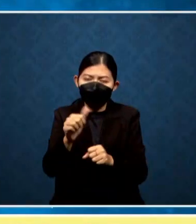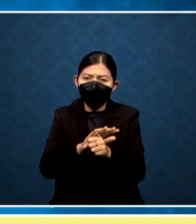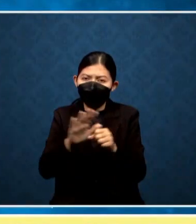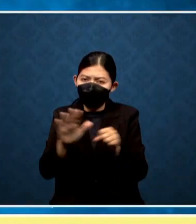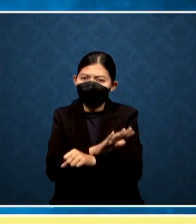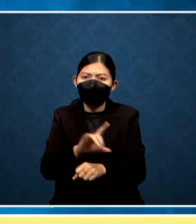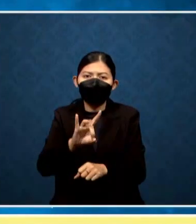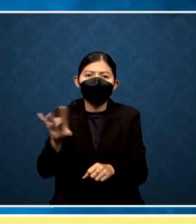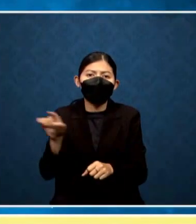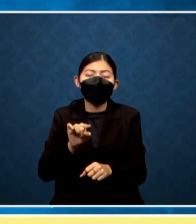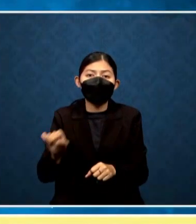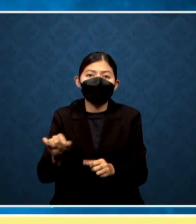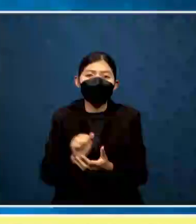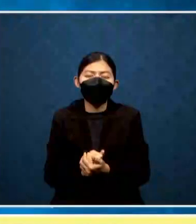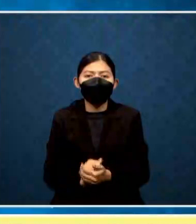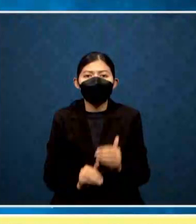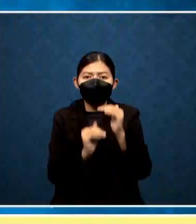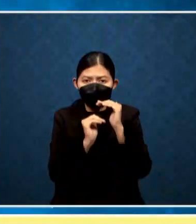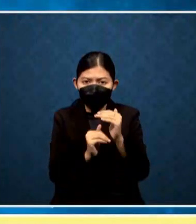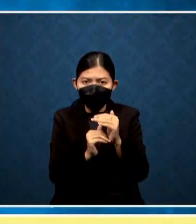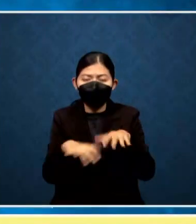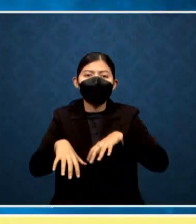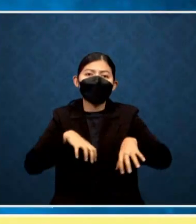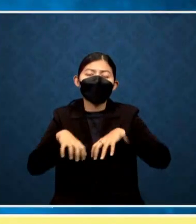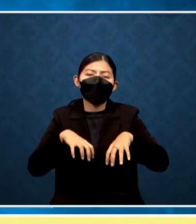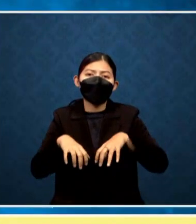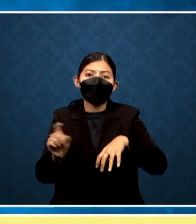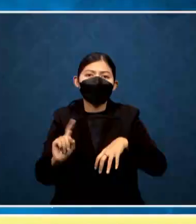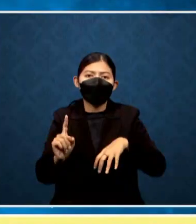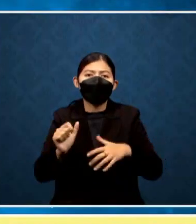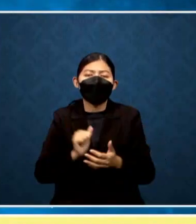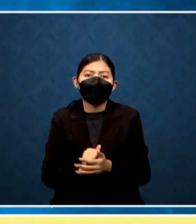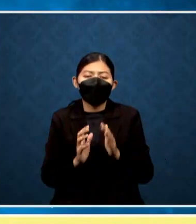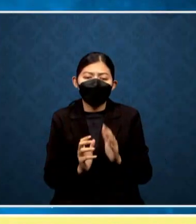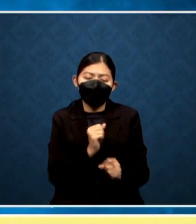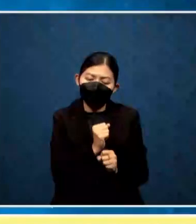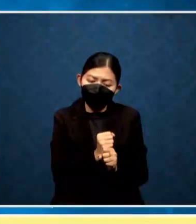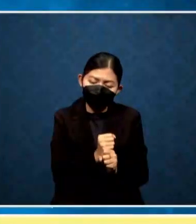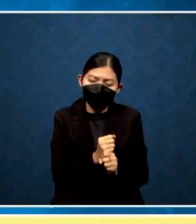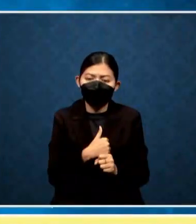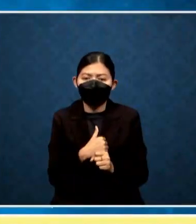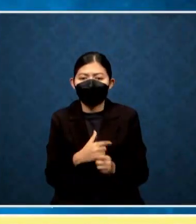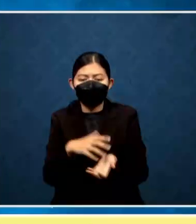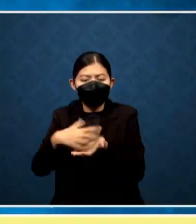์ และนอกจนั่นกยคำหนุดอีกในดานคกมจัดการให้องคกร grandparents t มัน